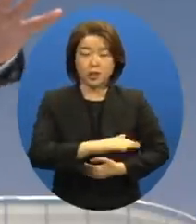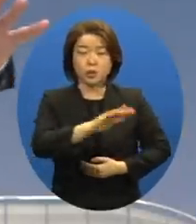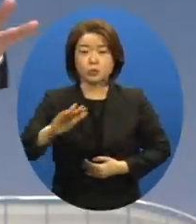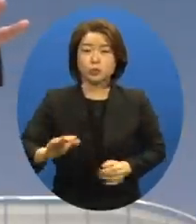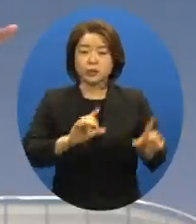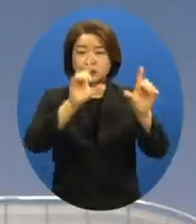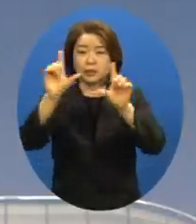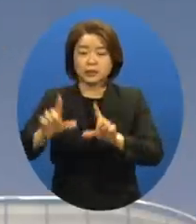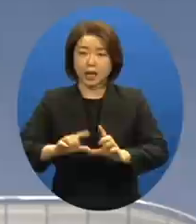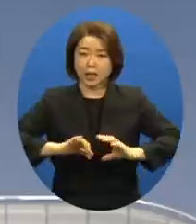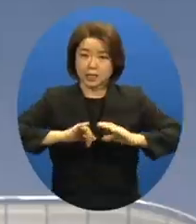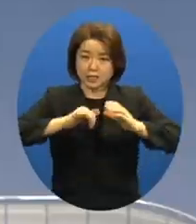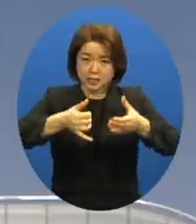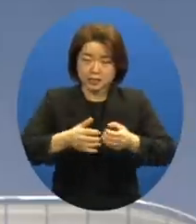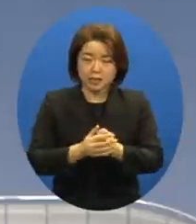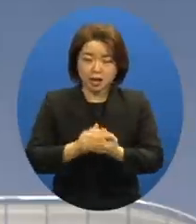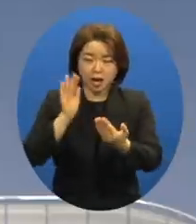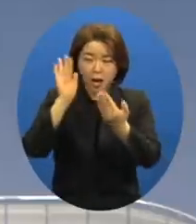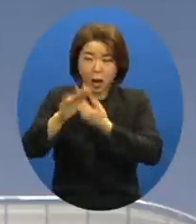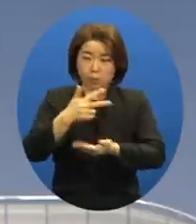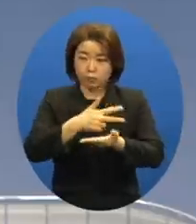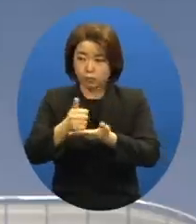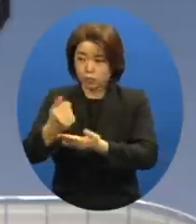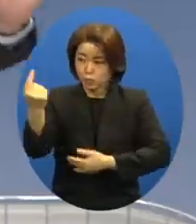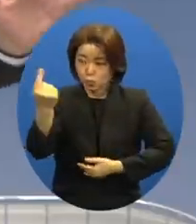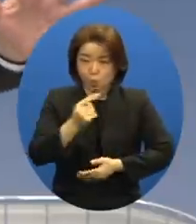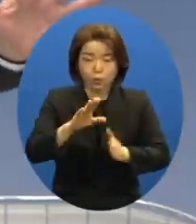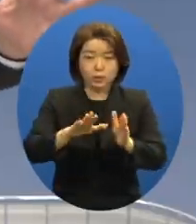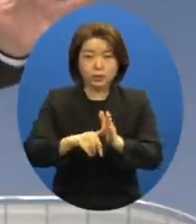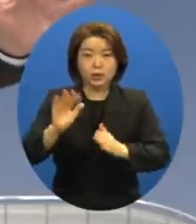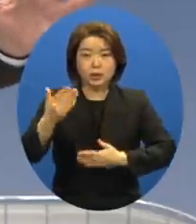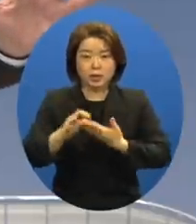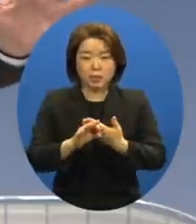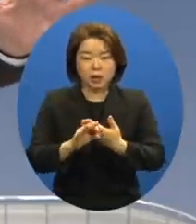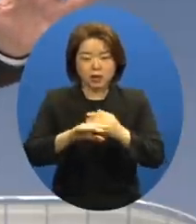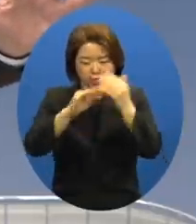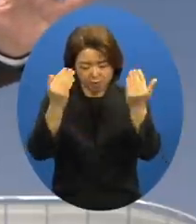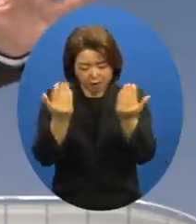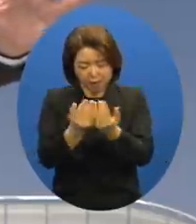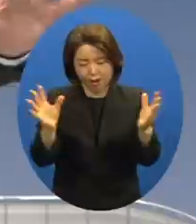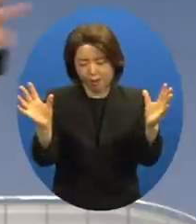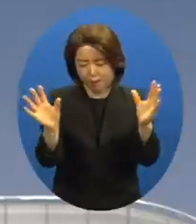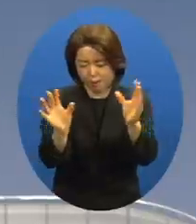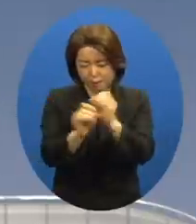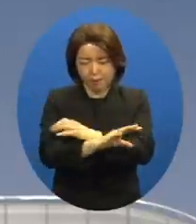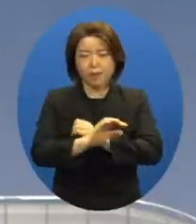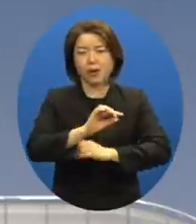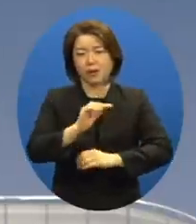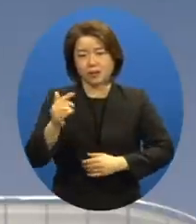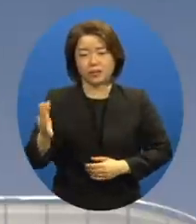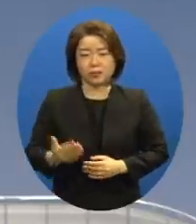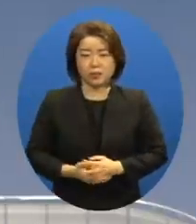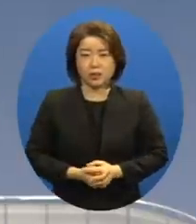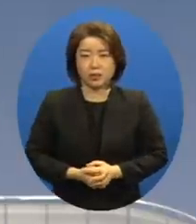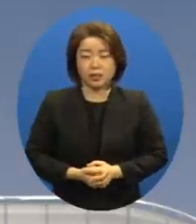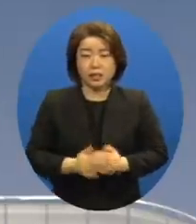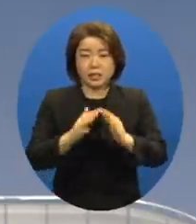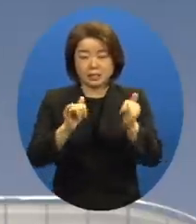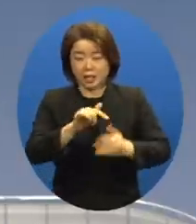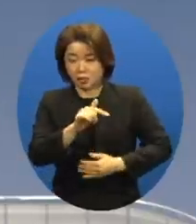세상은 이제 주님이 오실 때가 되면 다 사라진다는 겁니다 사람이 죽을 때가 되면